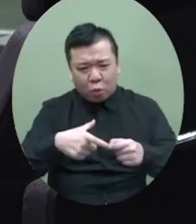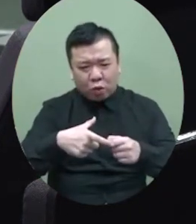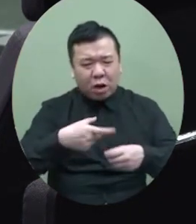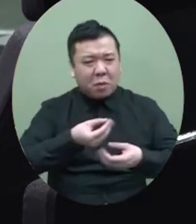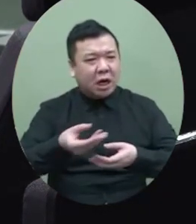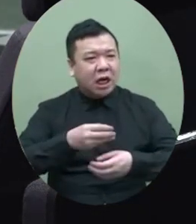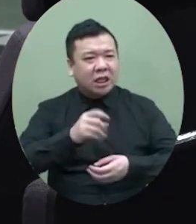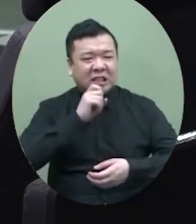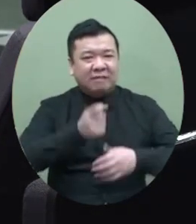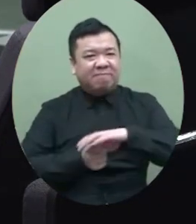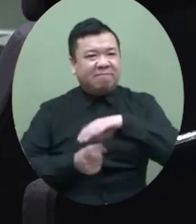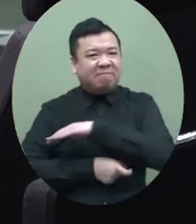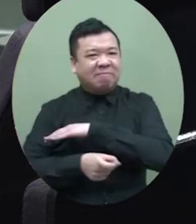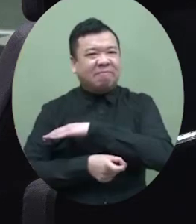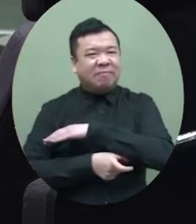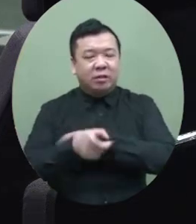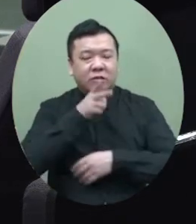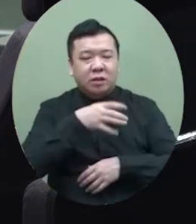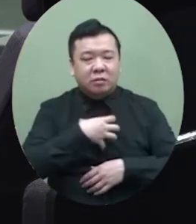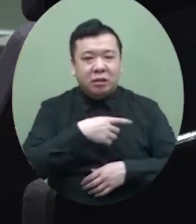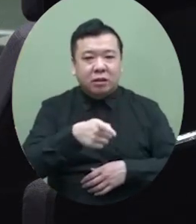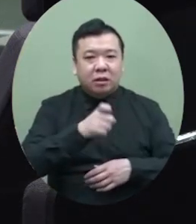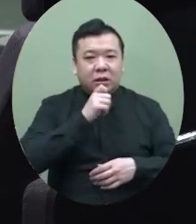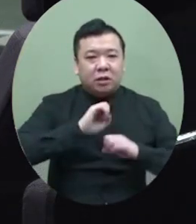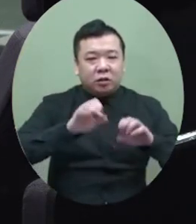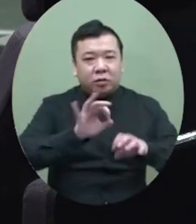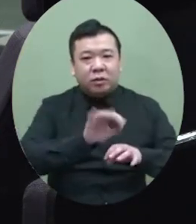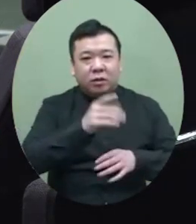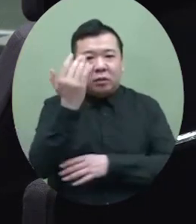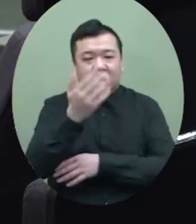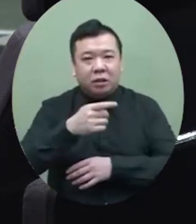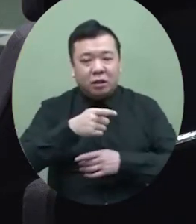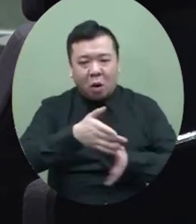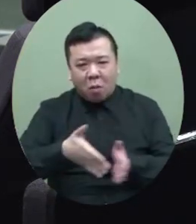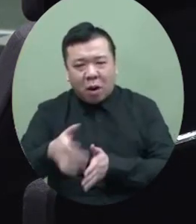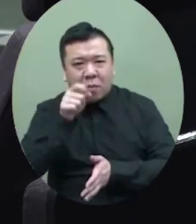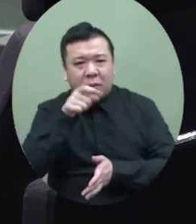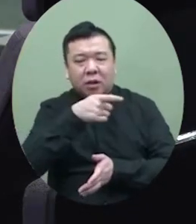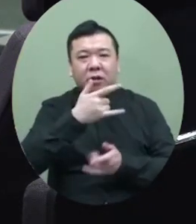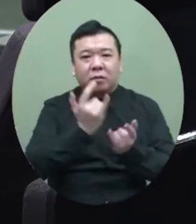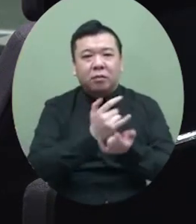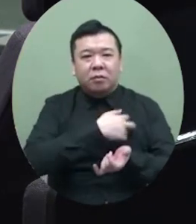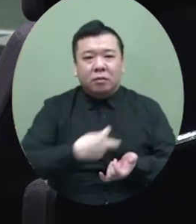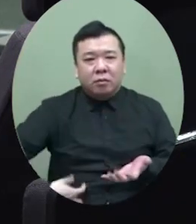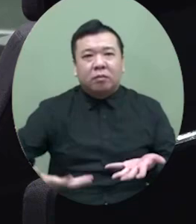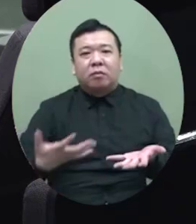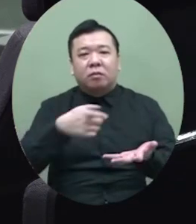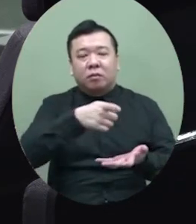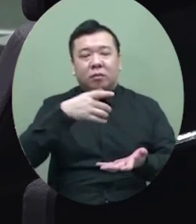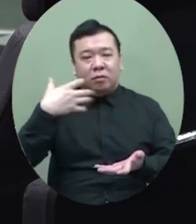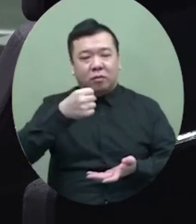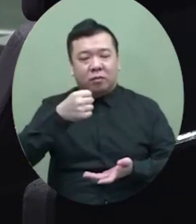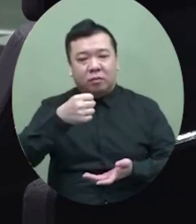都冇預先通知傳媒底下，即係進行咗個述職啦，即係點解會有咁嘅安排？咁啊，習近平主席都有講